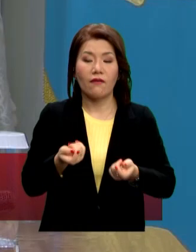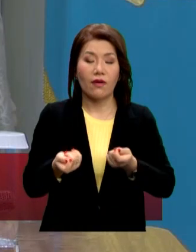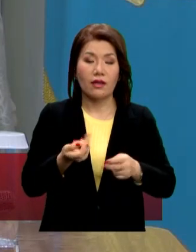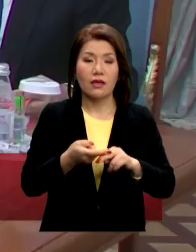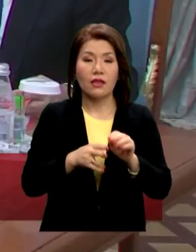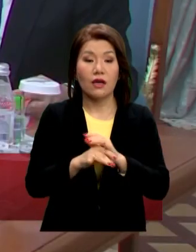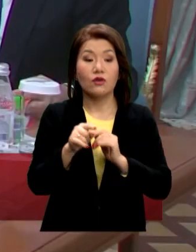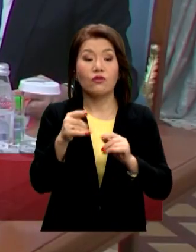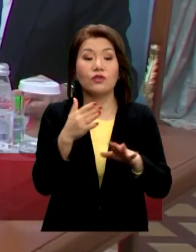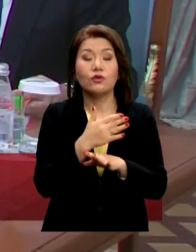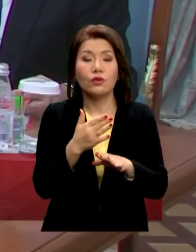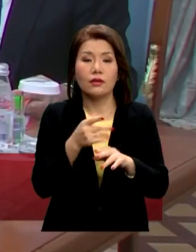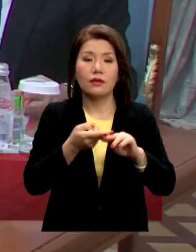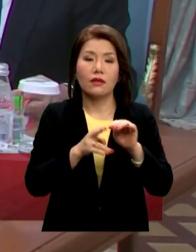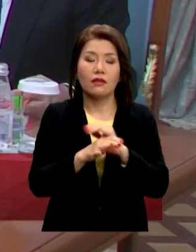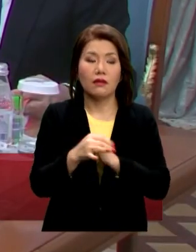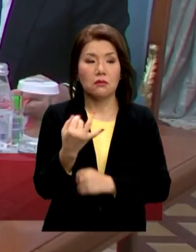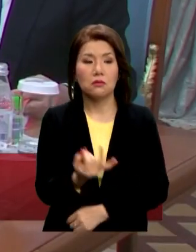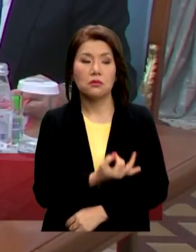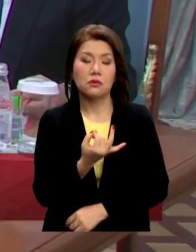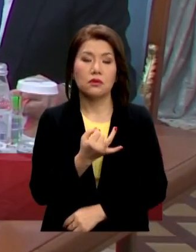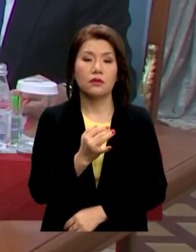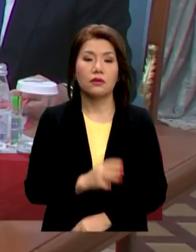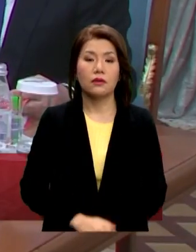ендігі тағдыры оны қатты қызықтырады.